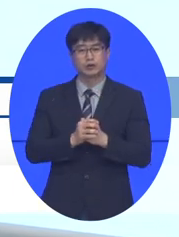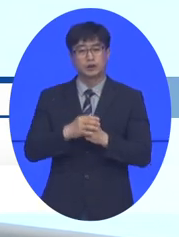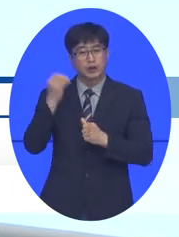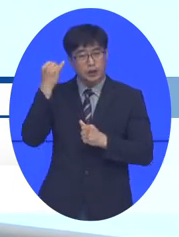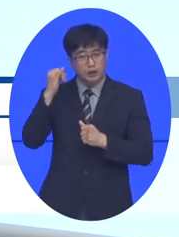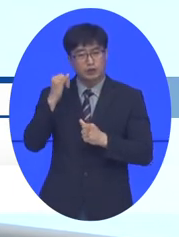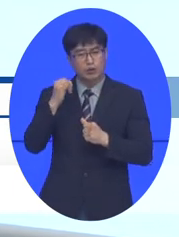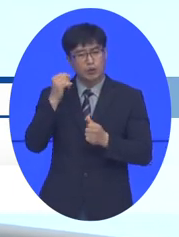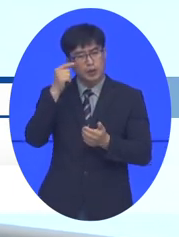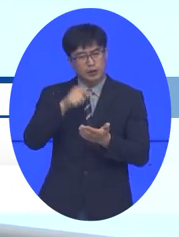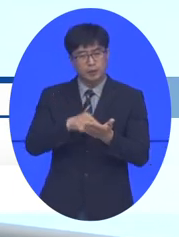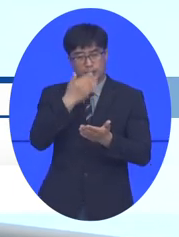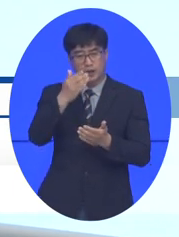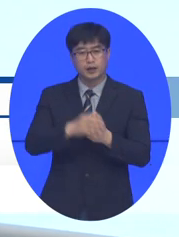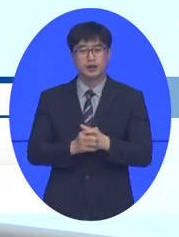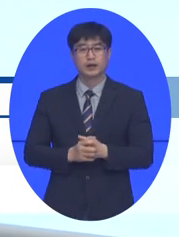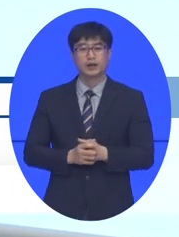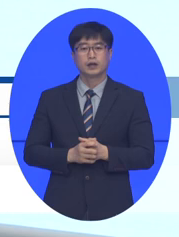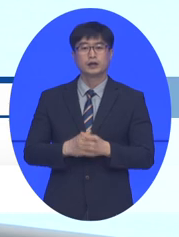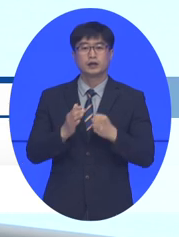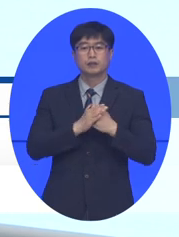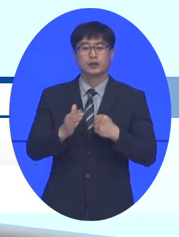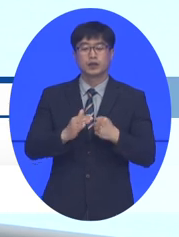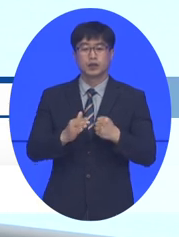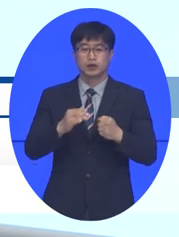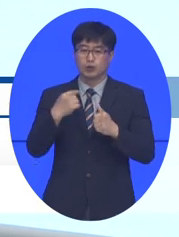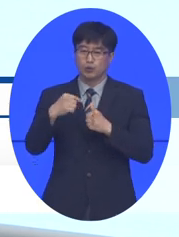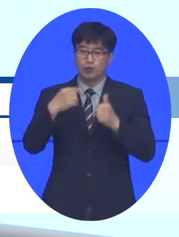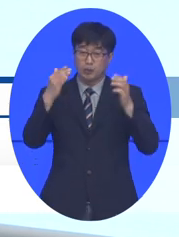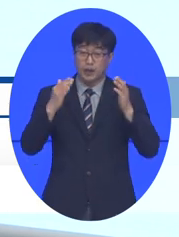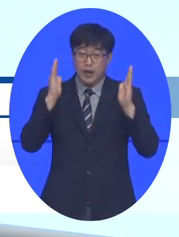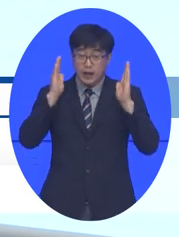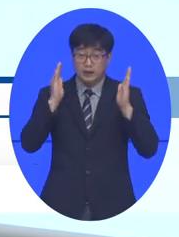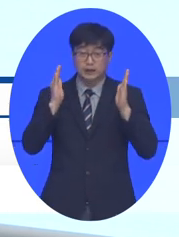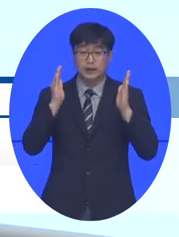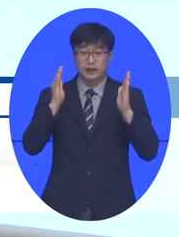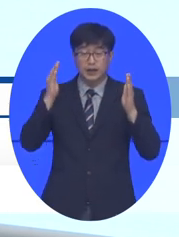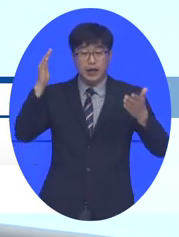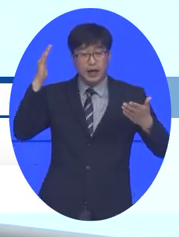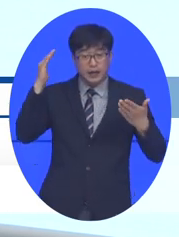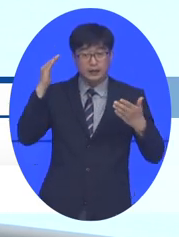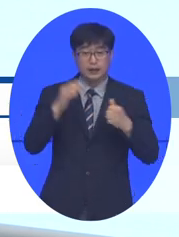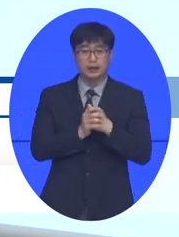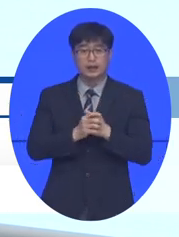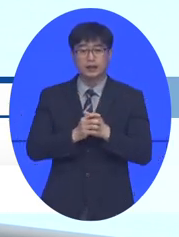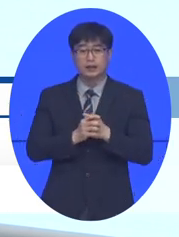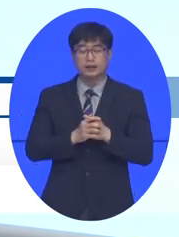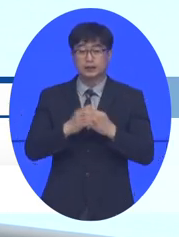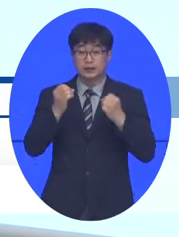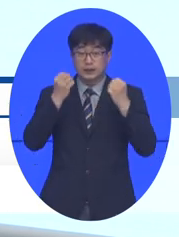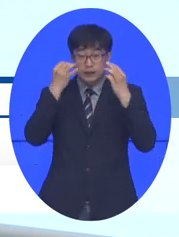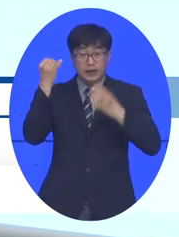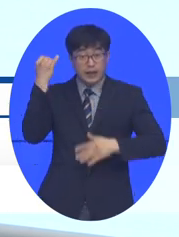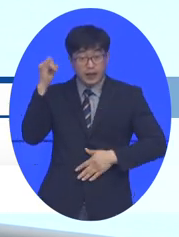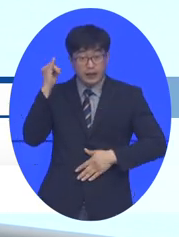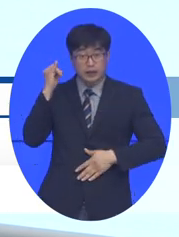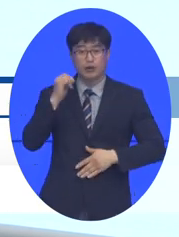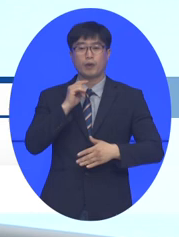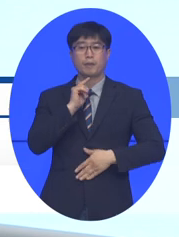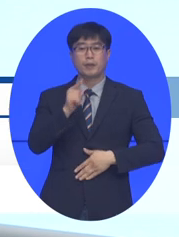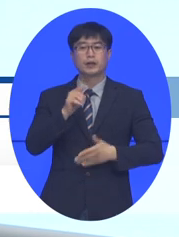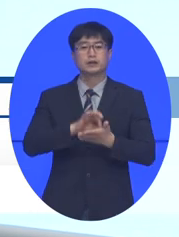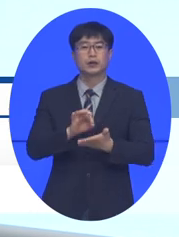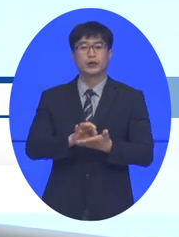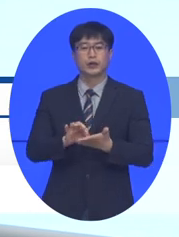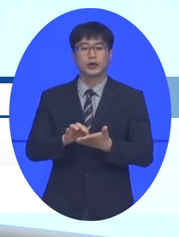거를 발견할 수 있었습니다. 그러다 보니까 이제 교육생분들의 굉장히 창의적인 그런 언어 사용이 오히려